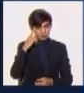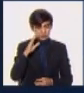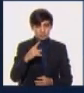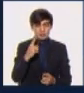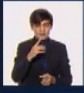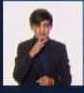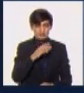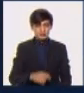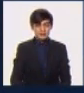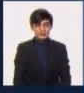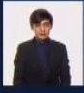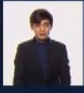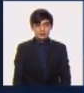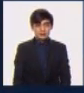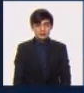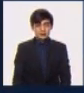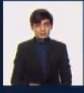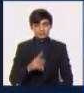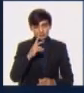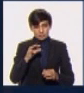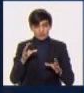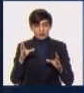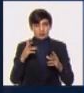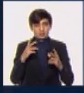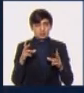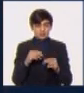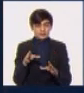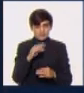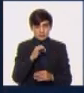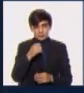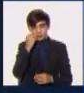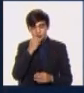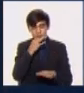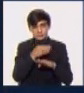я уверен. Ну, в любом случае, удачи. Спасибо вам